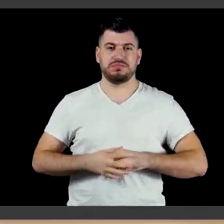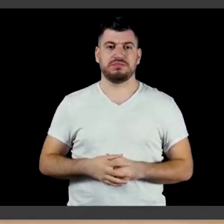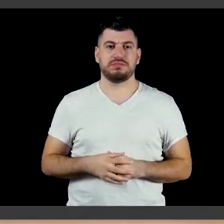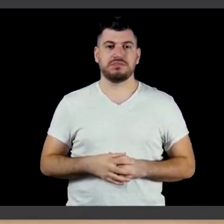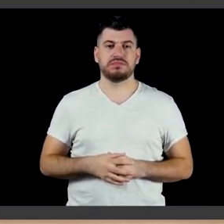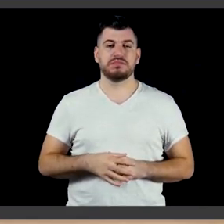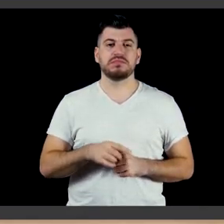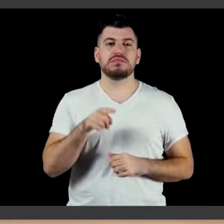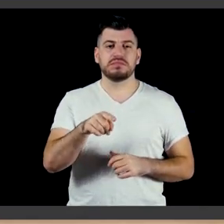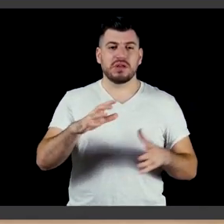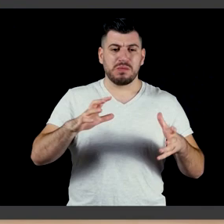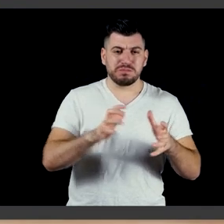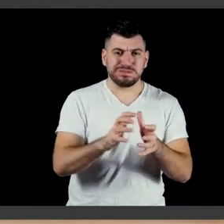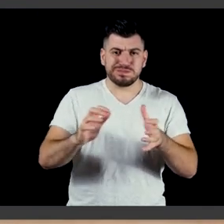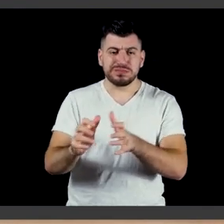1, 2, 3.